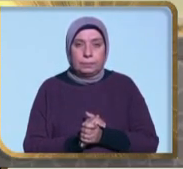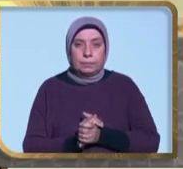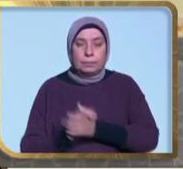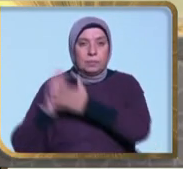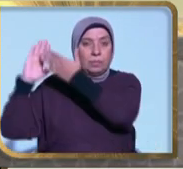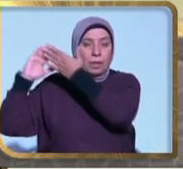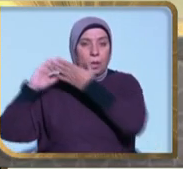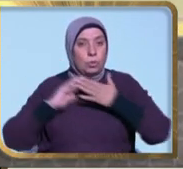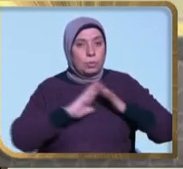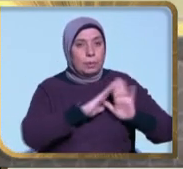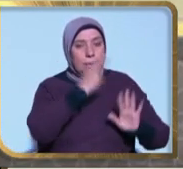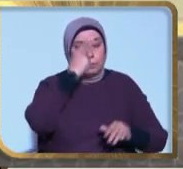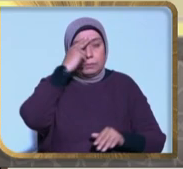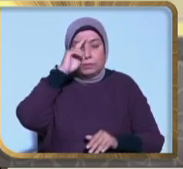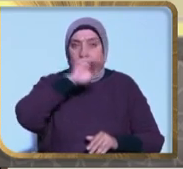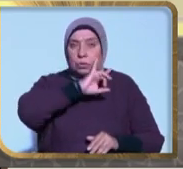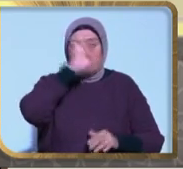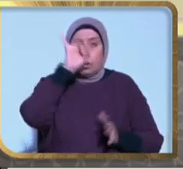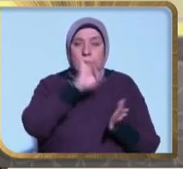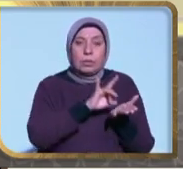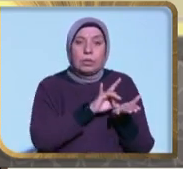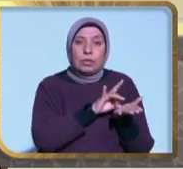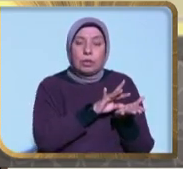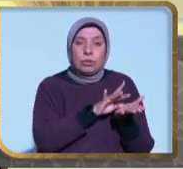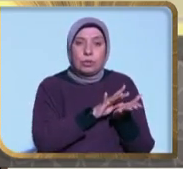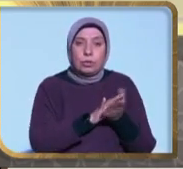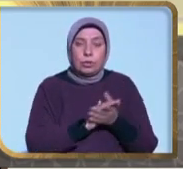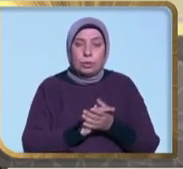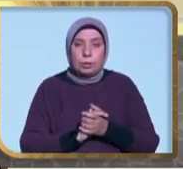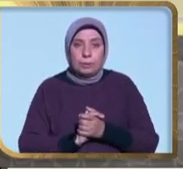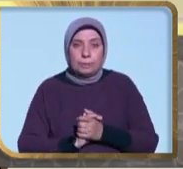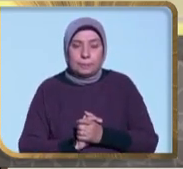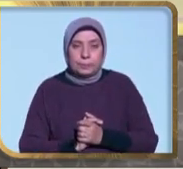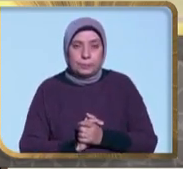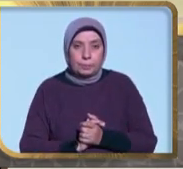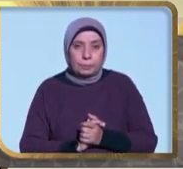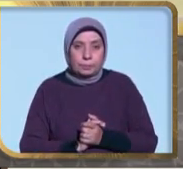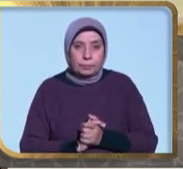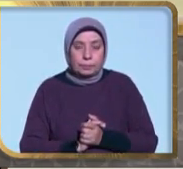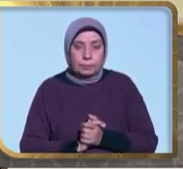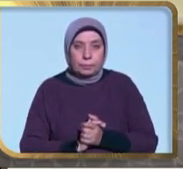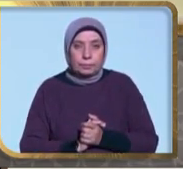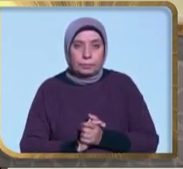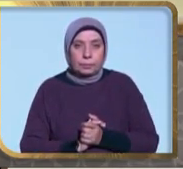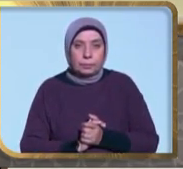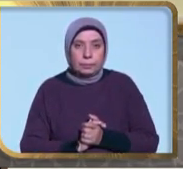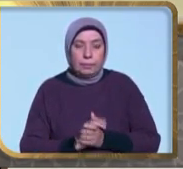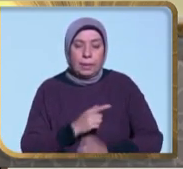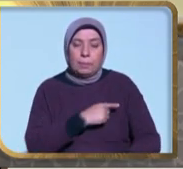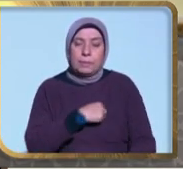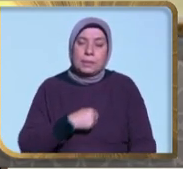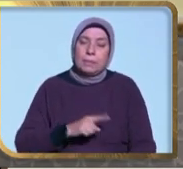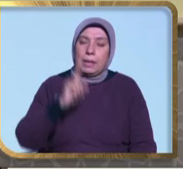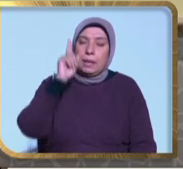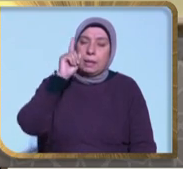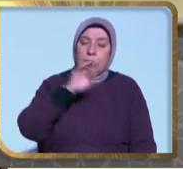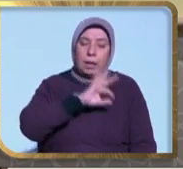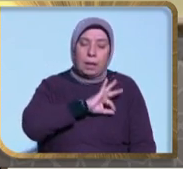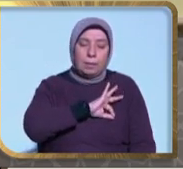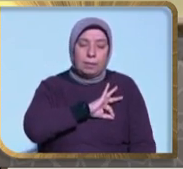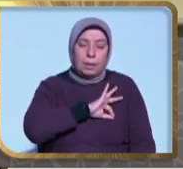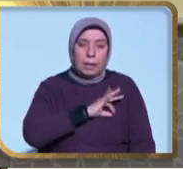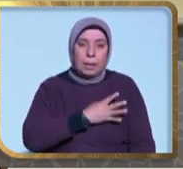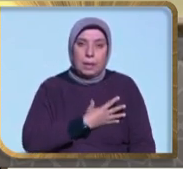اعوذ بالله من الشيطان الرجيم بسم الله